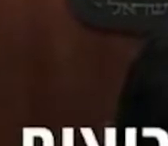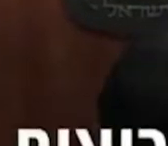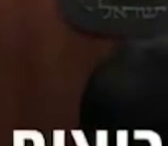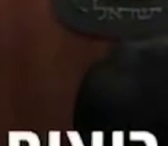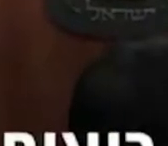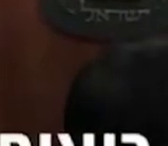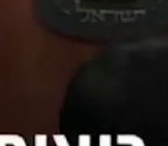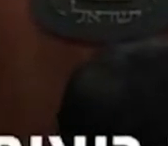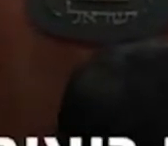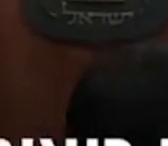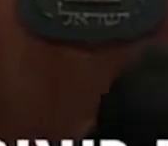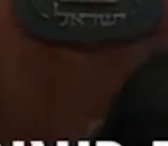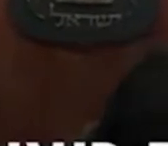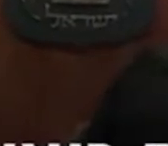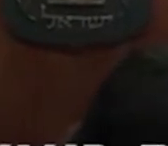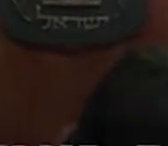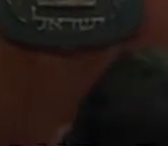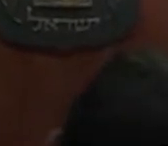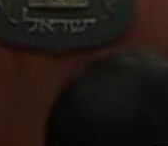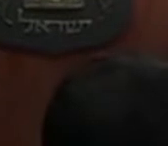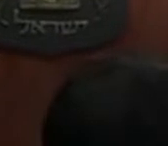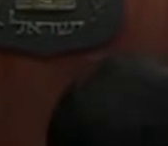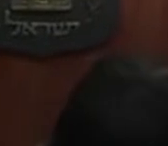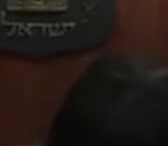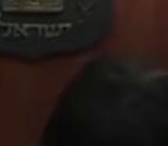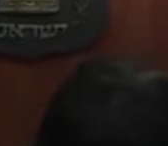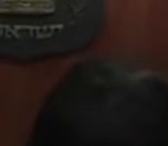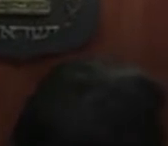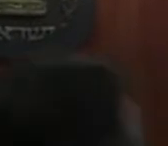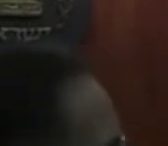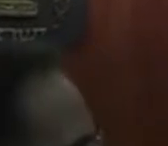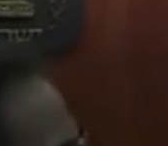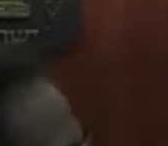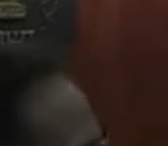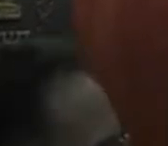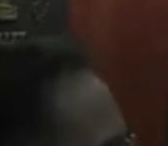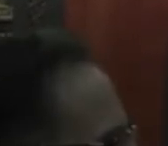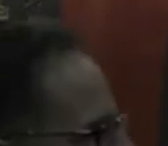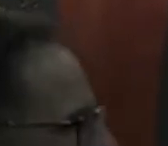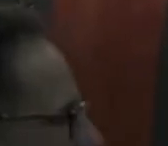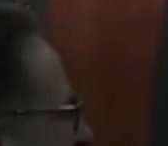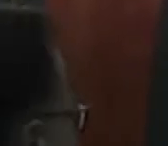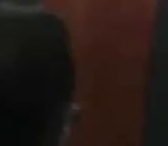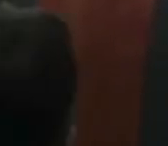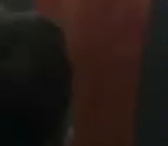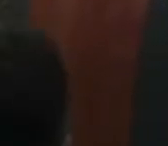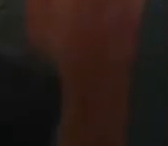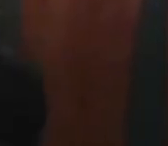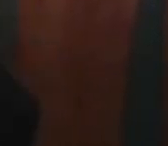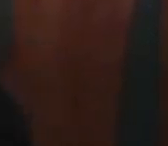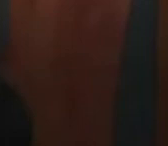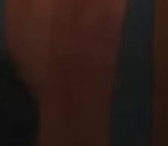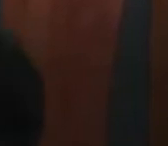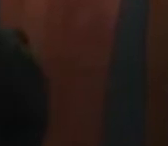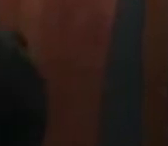בנושאים, אתם יכולים לשאול על מה שאתם רוצים. תתקשרו למערכות שלכם, הם יזרימו לכם שאלות מביכות, תעשו